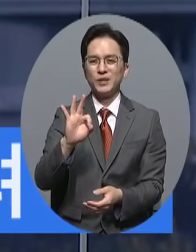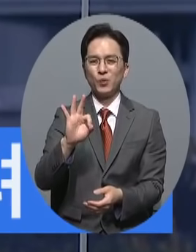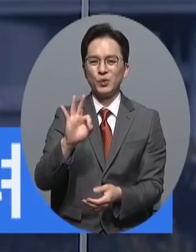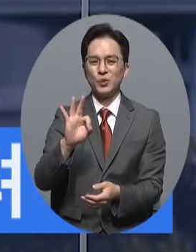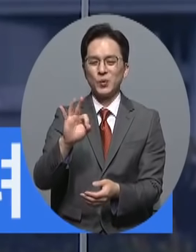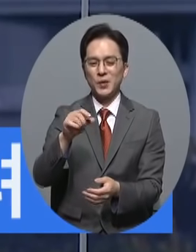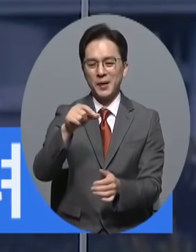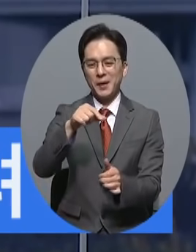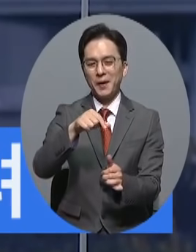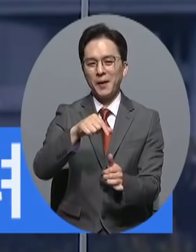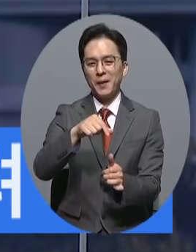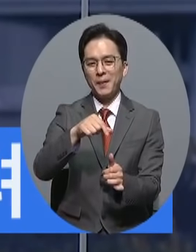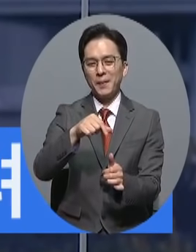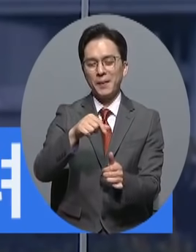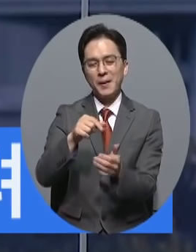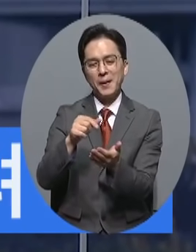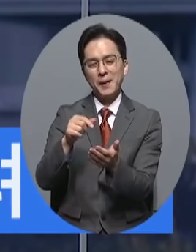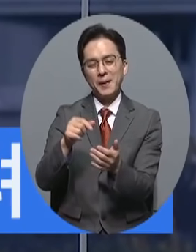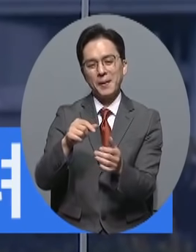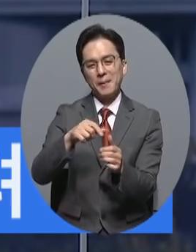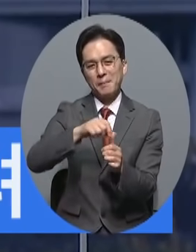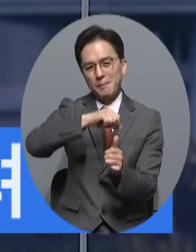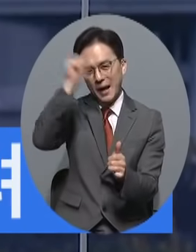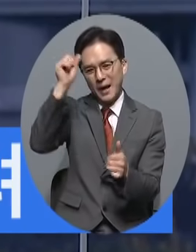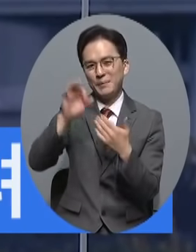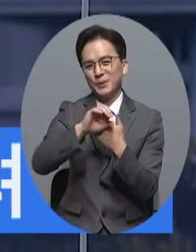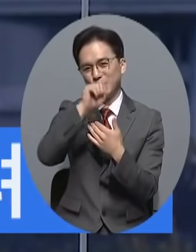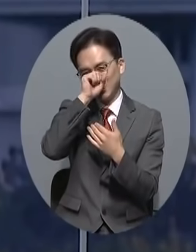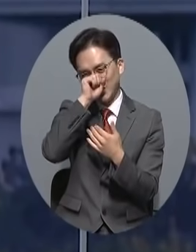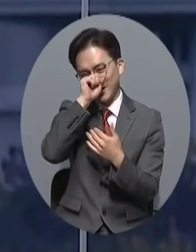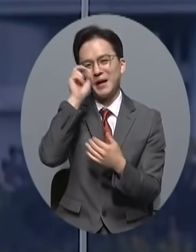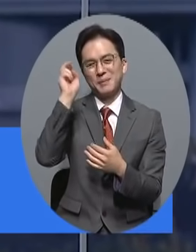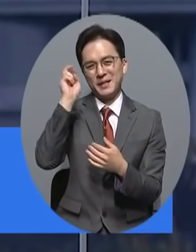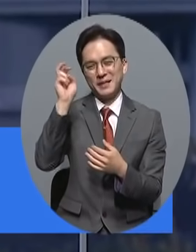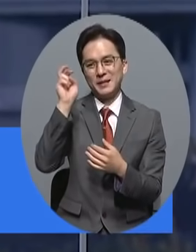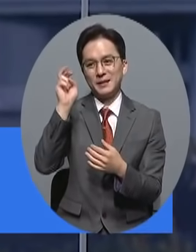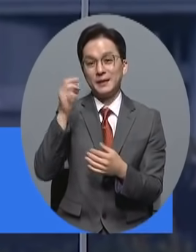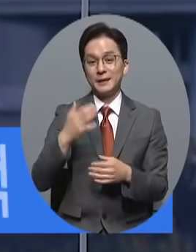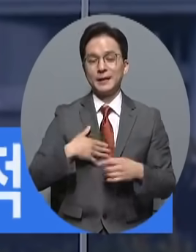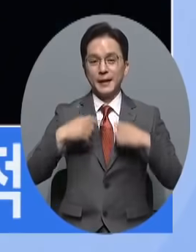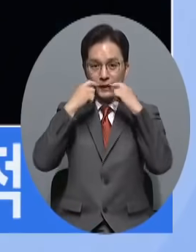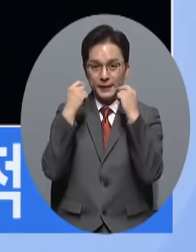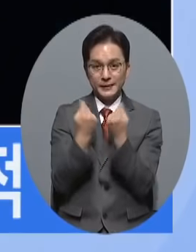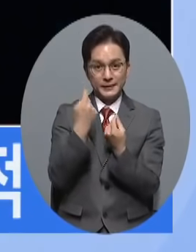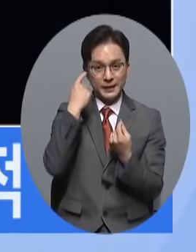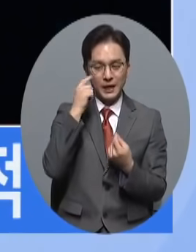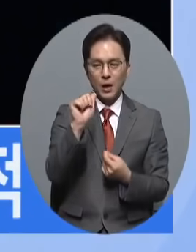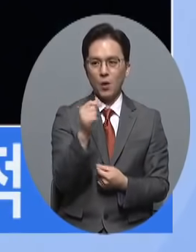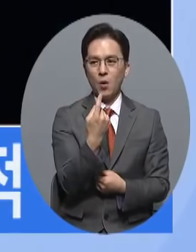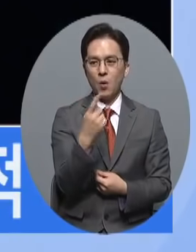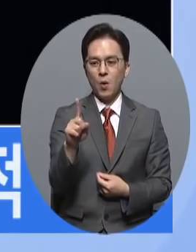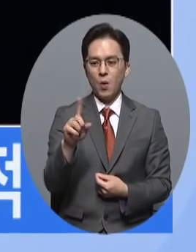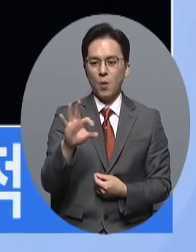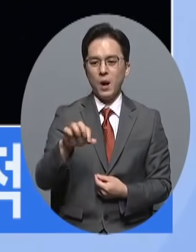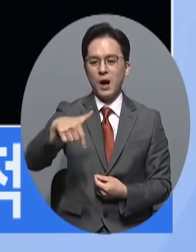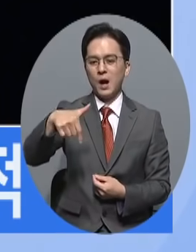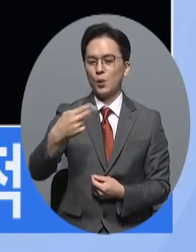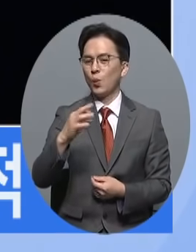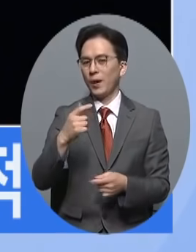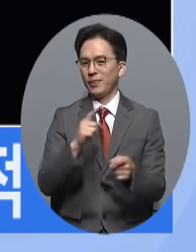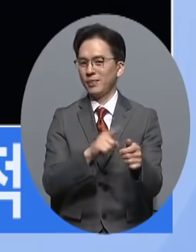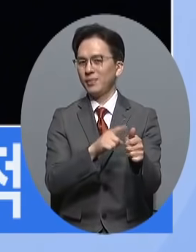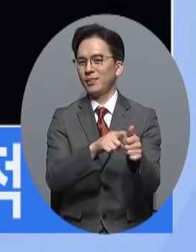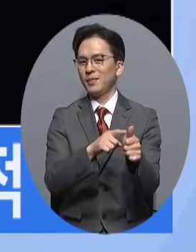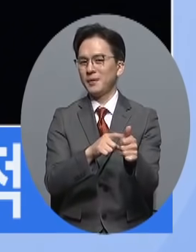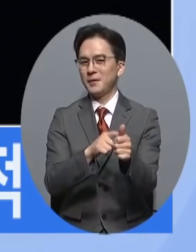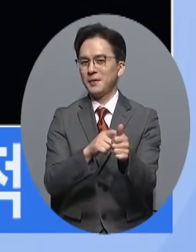좀 더 확대할 수 있는 저 중도층에게 좀 얘기할 수 가까이 갈 수 있는 게 되는데 근데 제가 보기에 황교안 후보의 약진이 눈여겨봐요. 아, 왜냐하면 2차